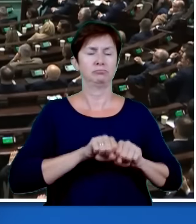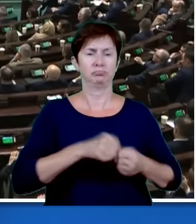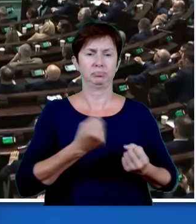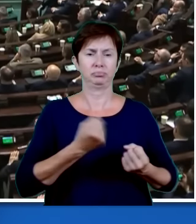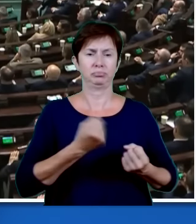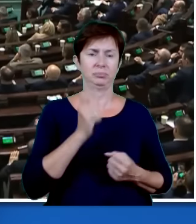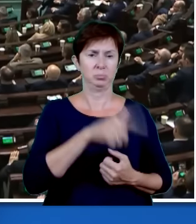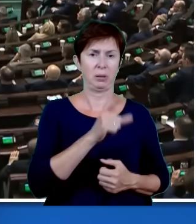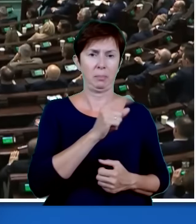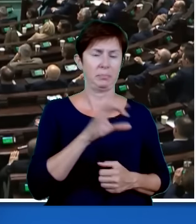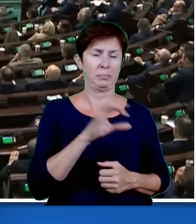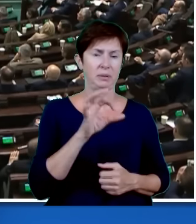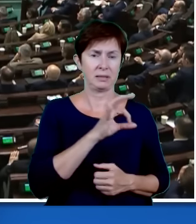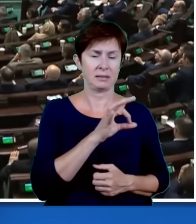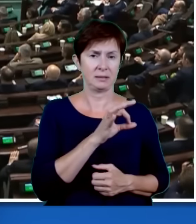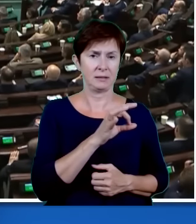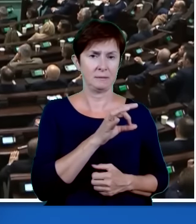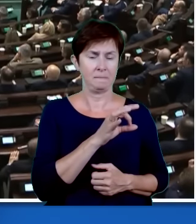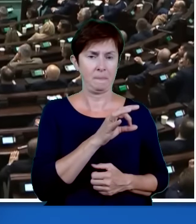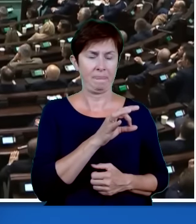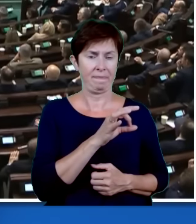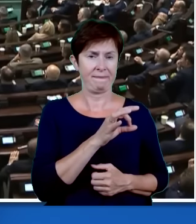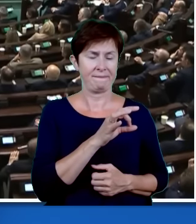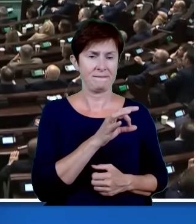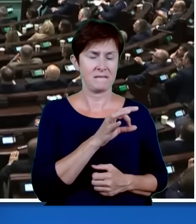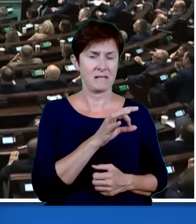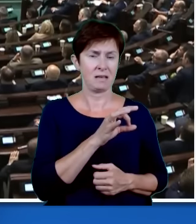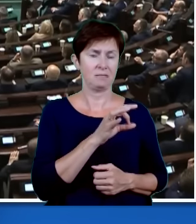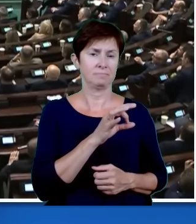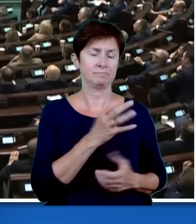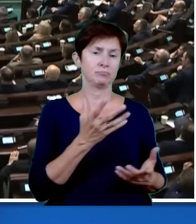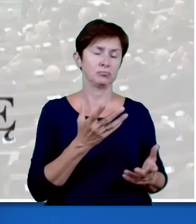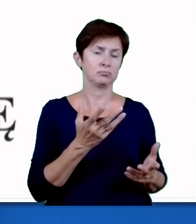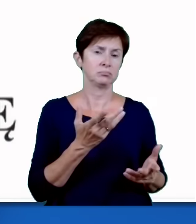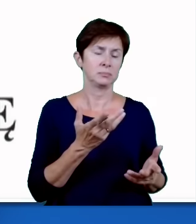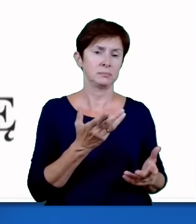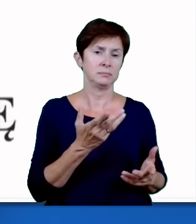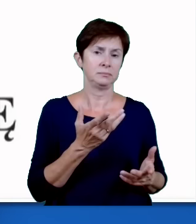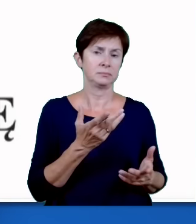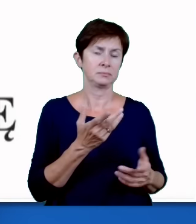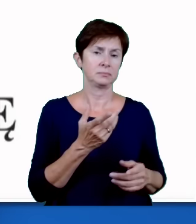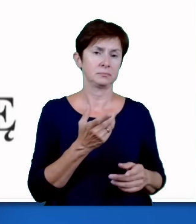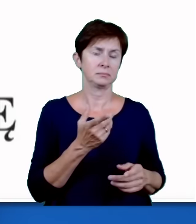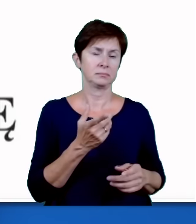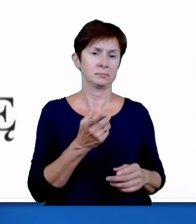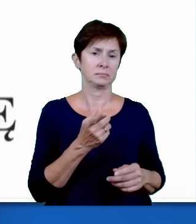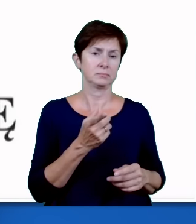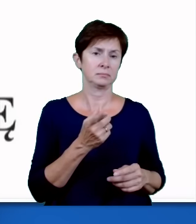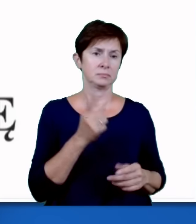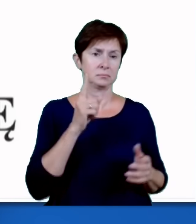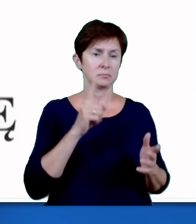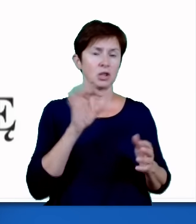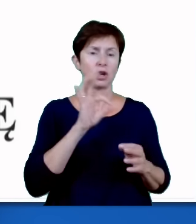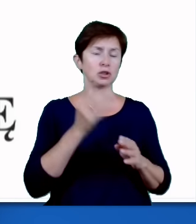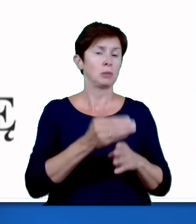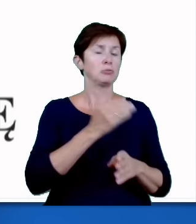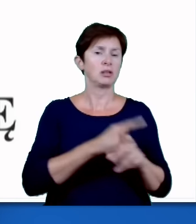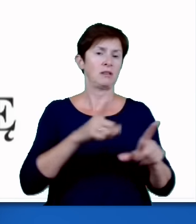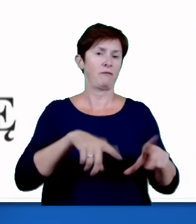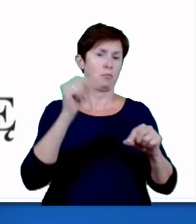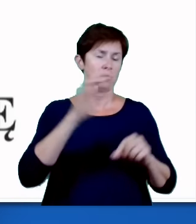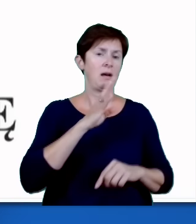jeszcze do No objęcia rozumiem funkcji przez pana prezydenta Donalda trumpa No to